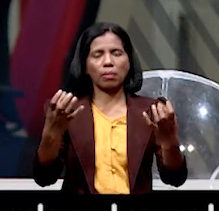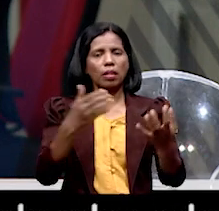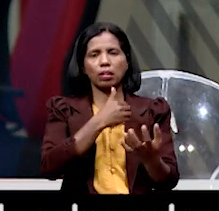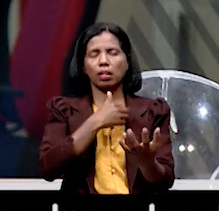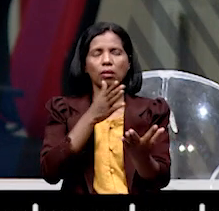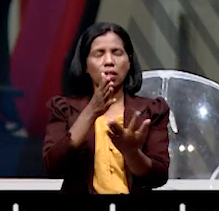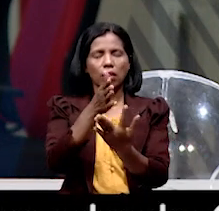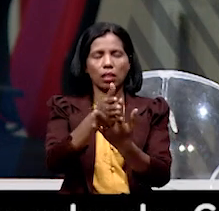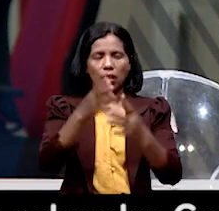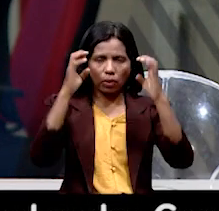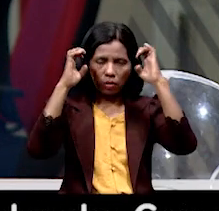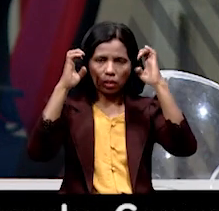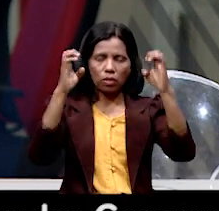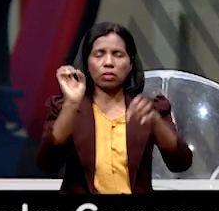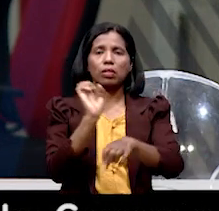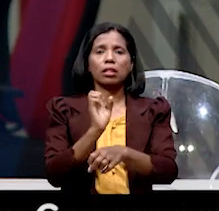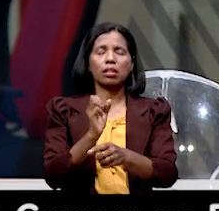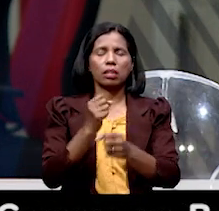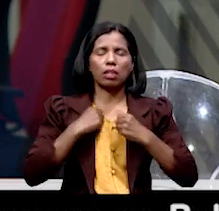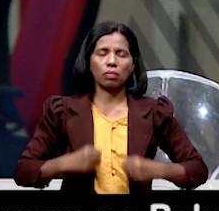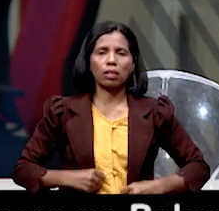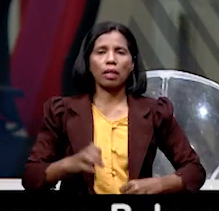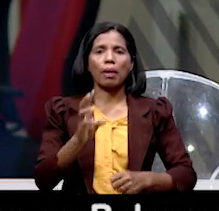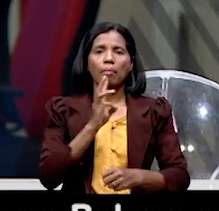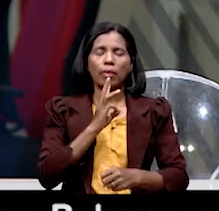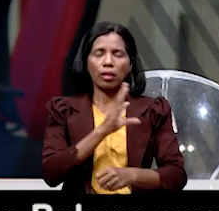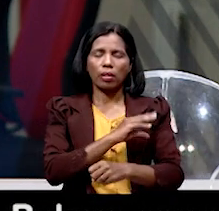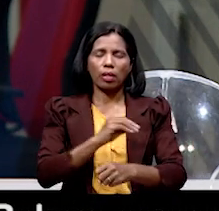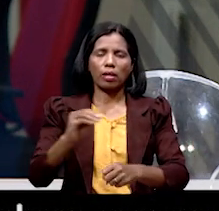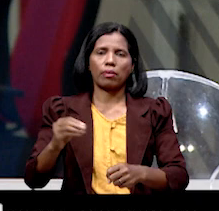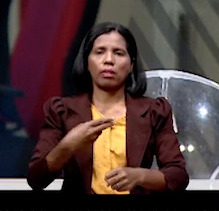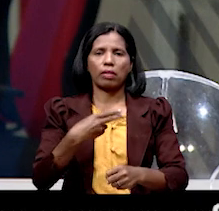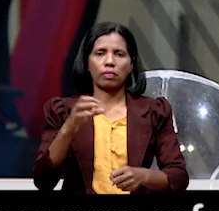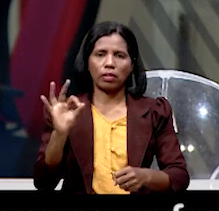educação, saúde b no saneamento.